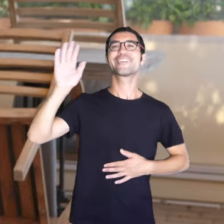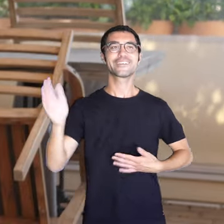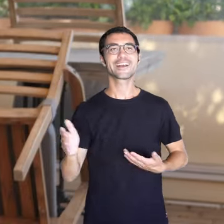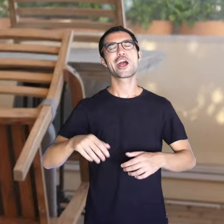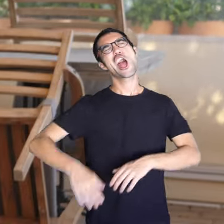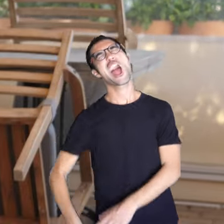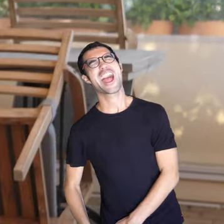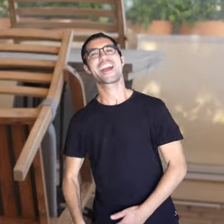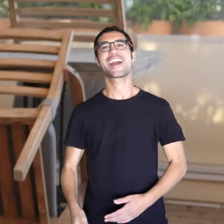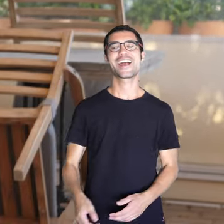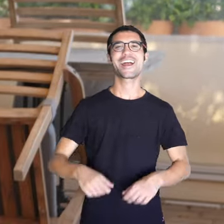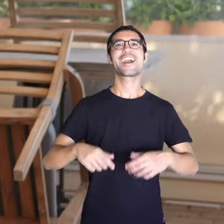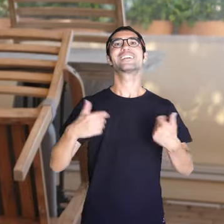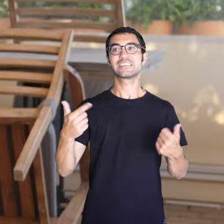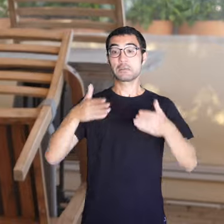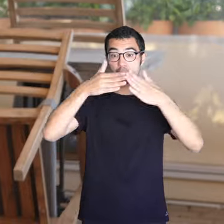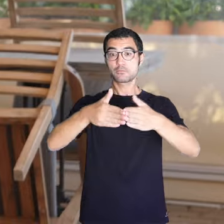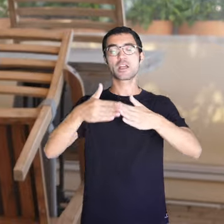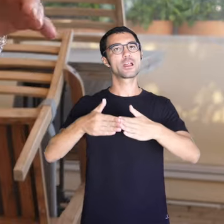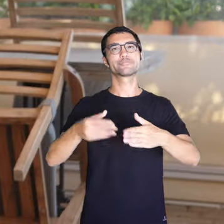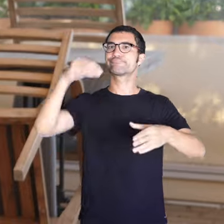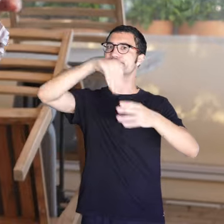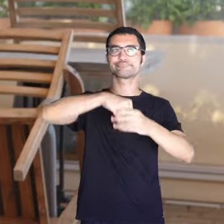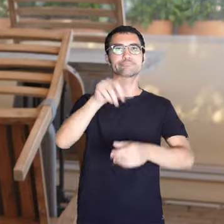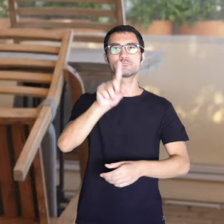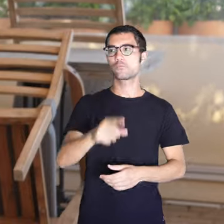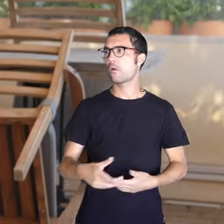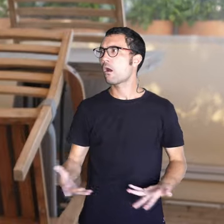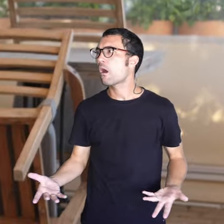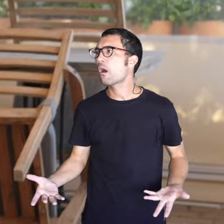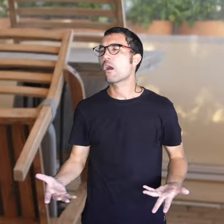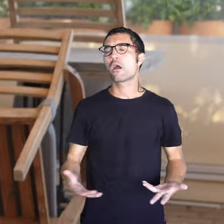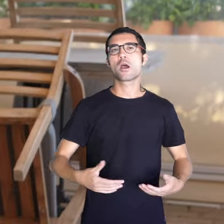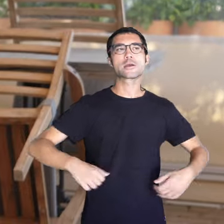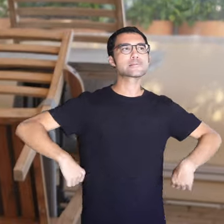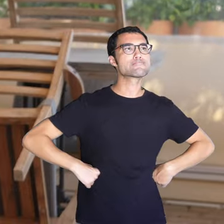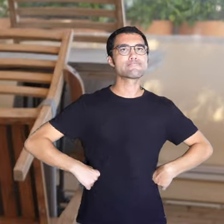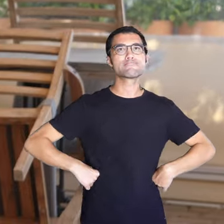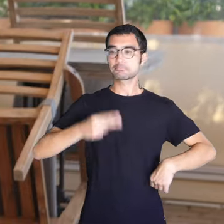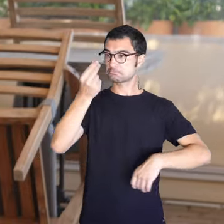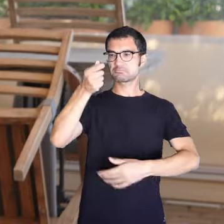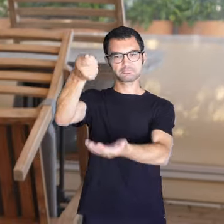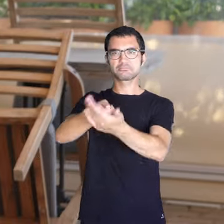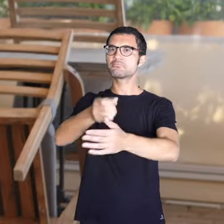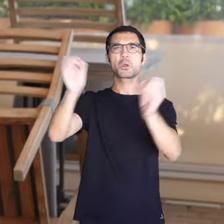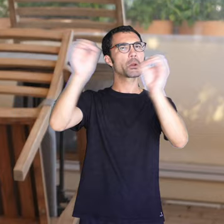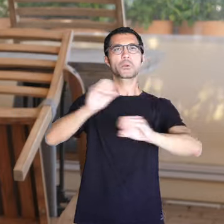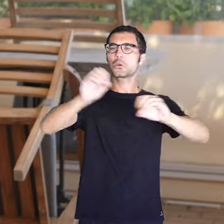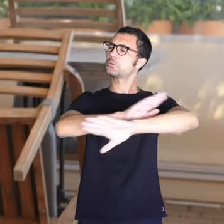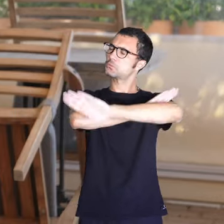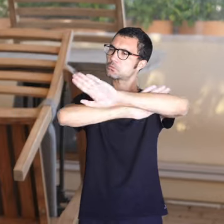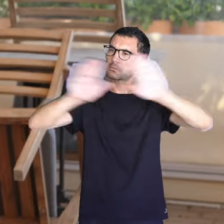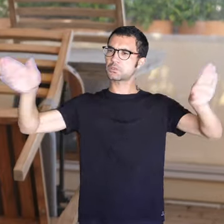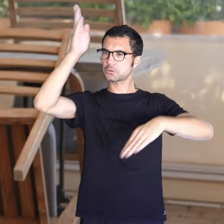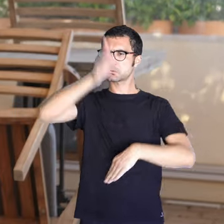que ja. Vaig estar bé. Saps que va venir davant? Ja no el vaig posar a punt de seguros. Ara